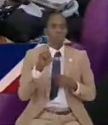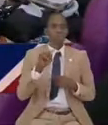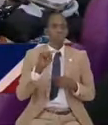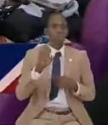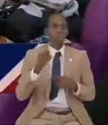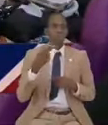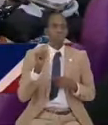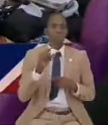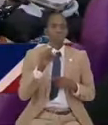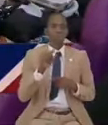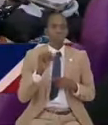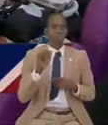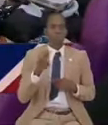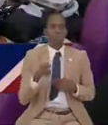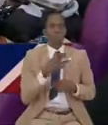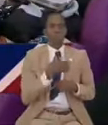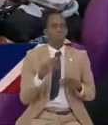à